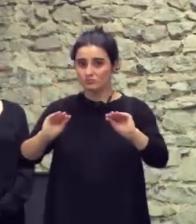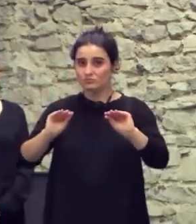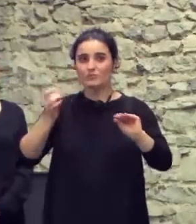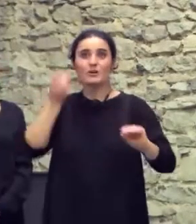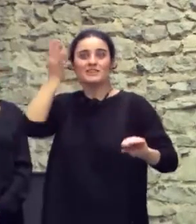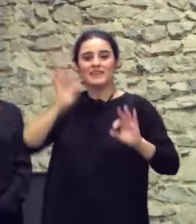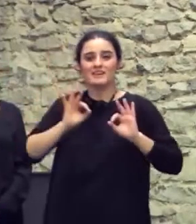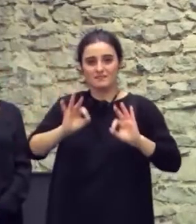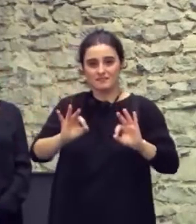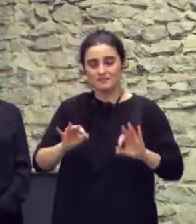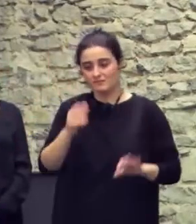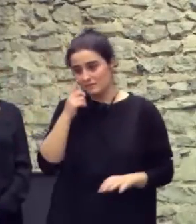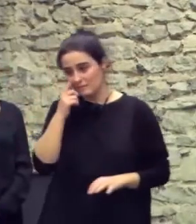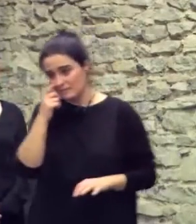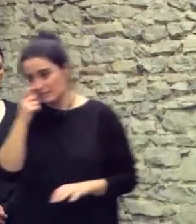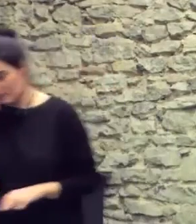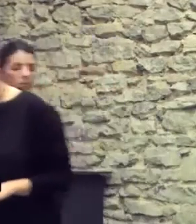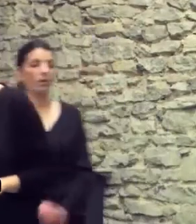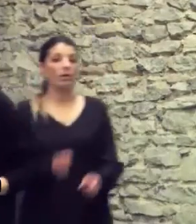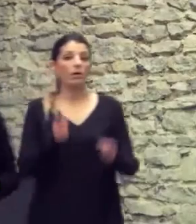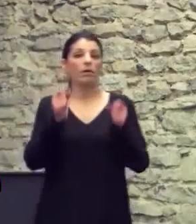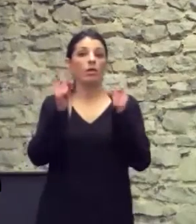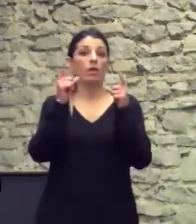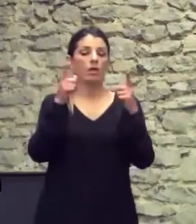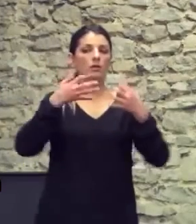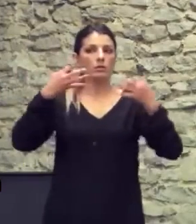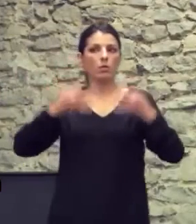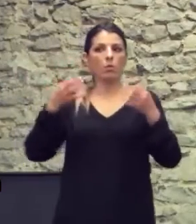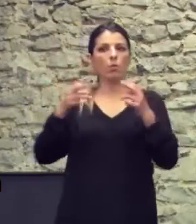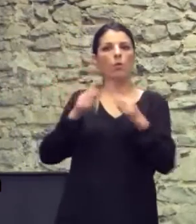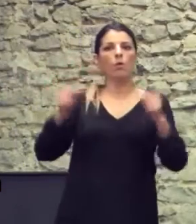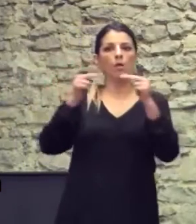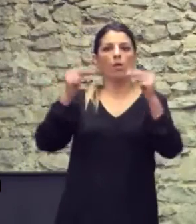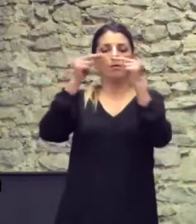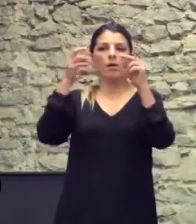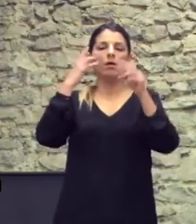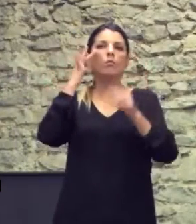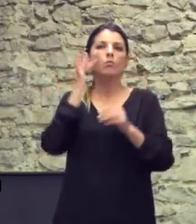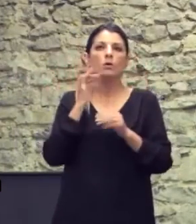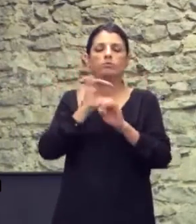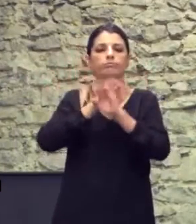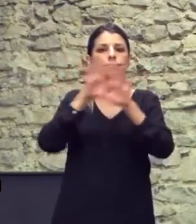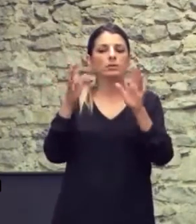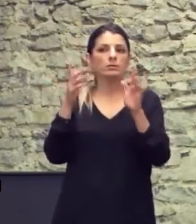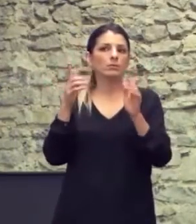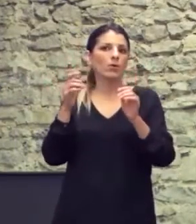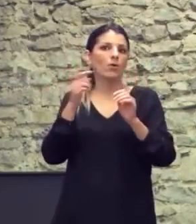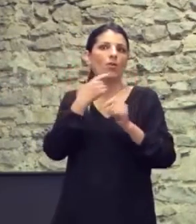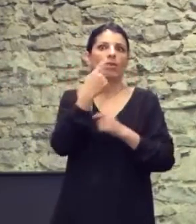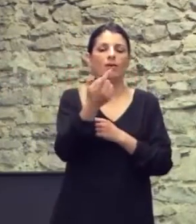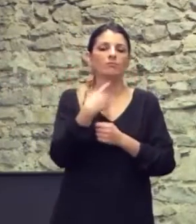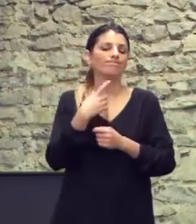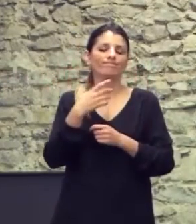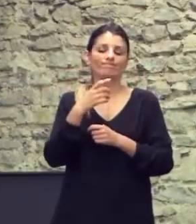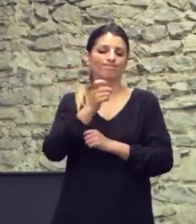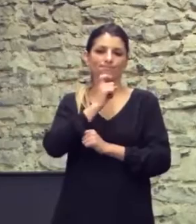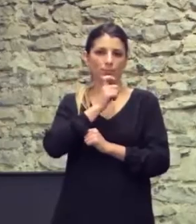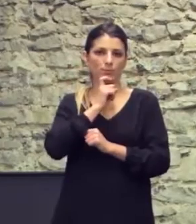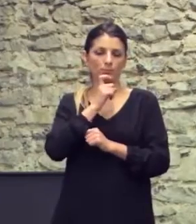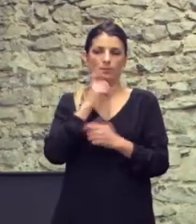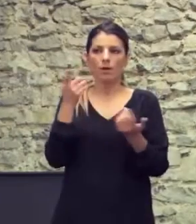ideia horretatik, pues konturatzen gara seguraski kategoria horiek oso eragarbian ez hartzea oso zaila dela. Oso zaila dela,